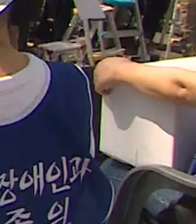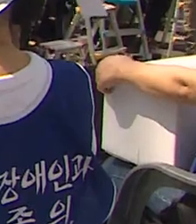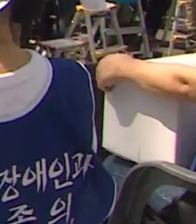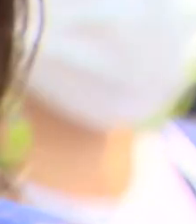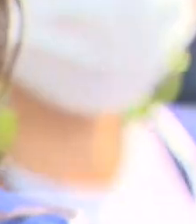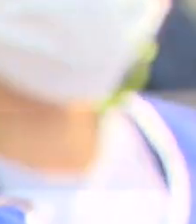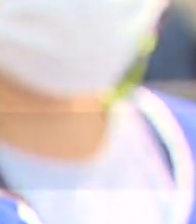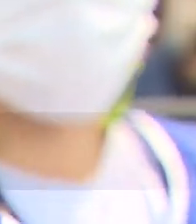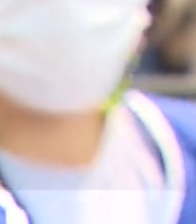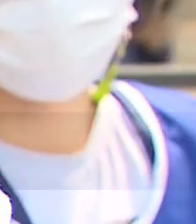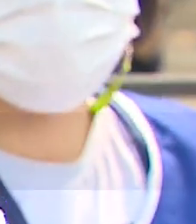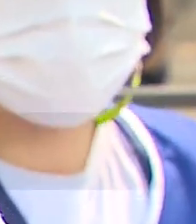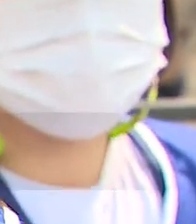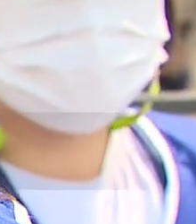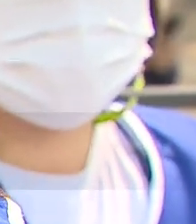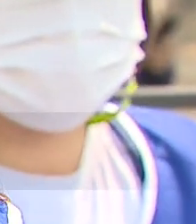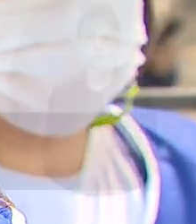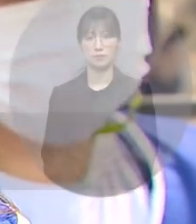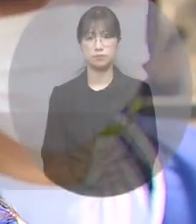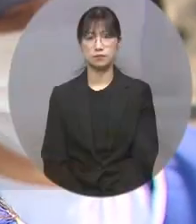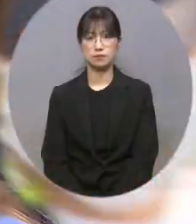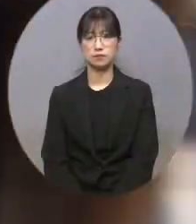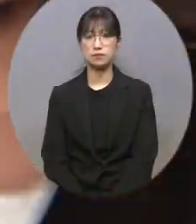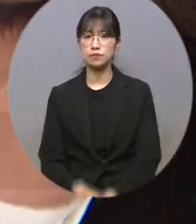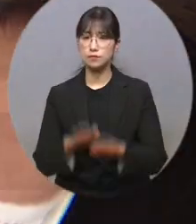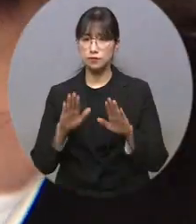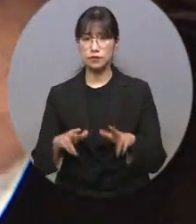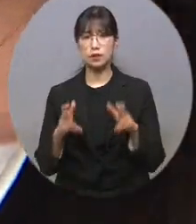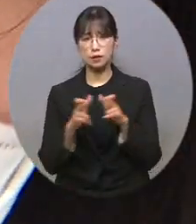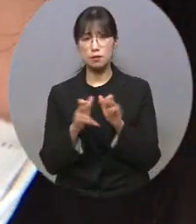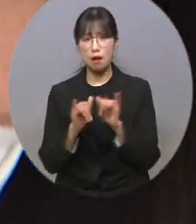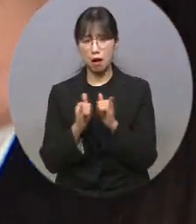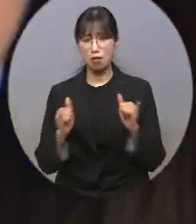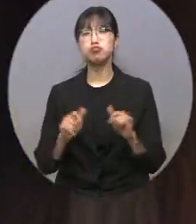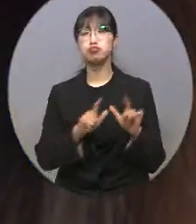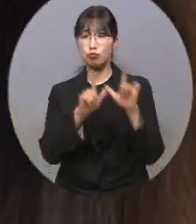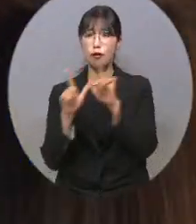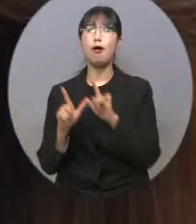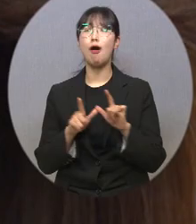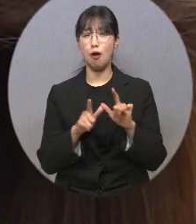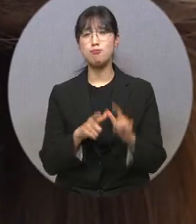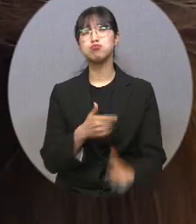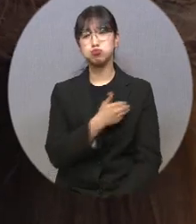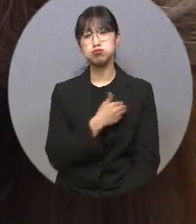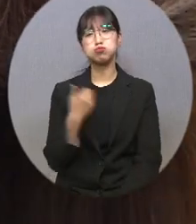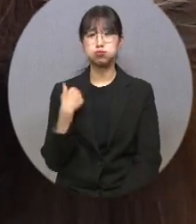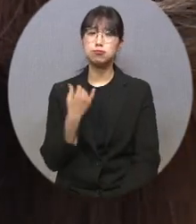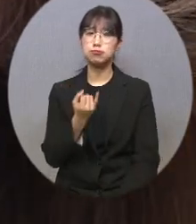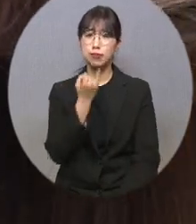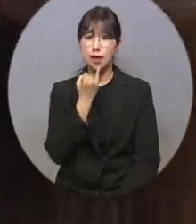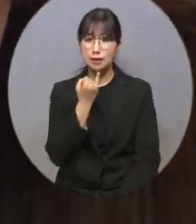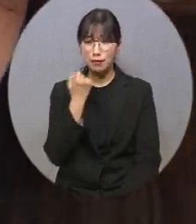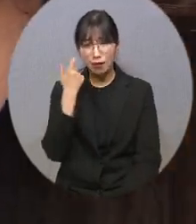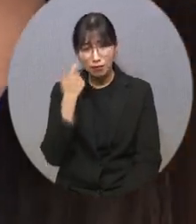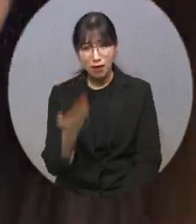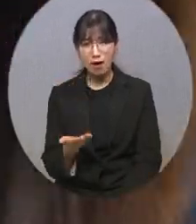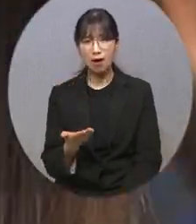동생을 바라봅니다. 이제는 장애인들이 살만한 세상이 아니냐고 그 사람한테 말하고